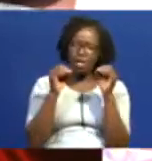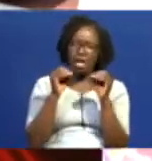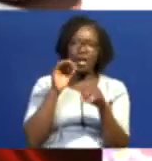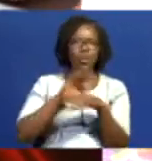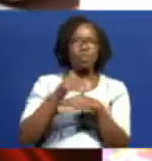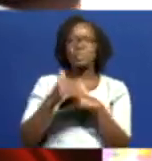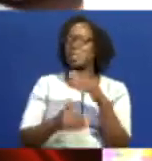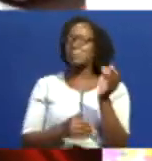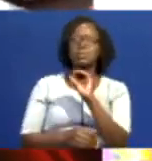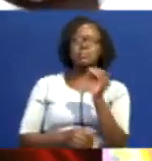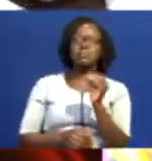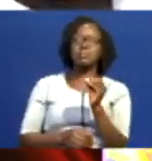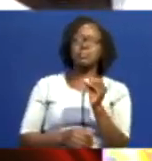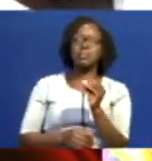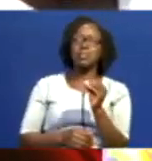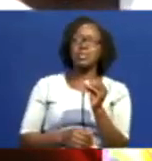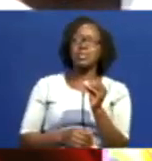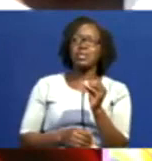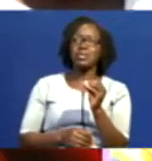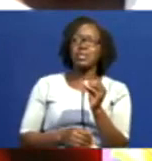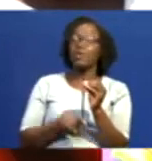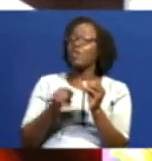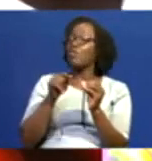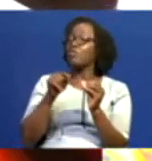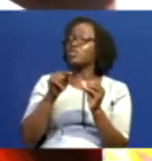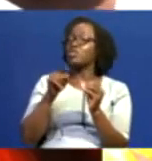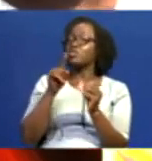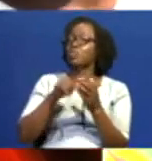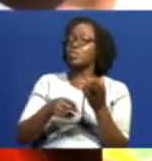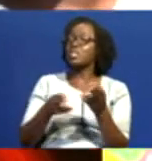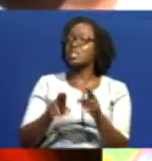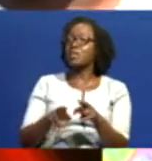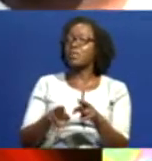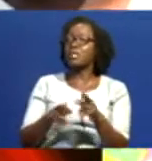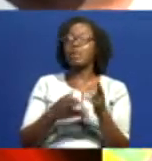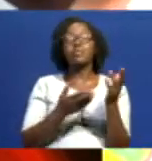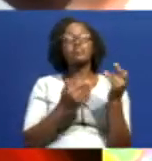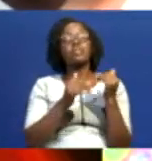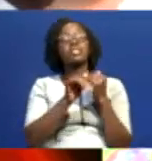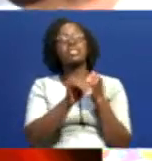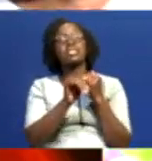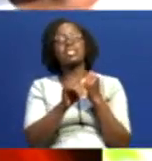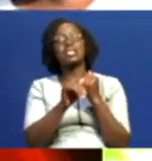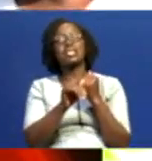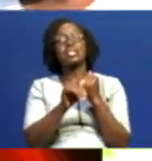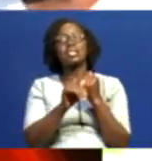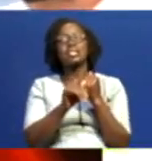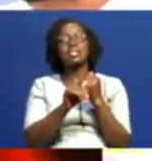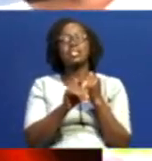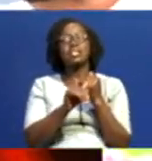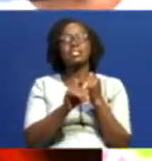neighbors. And we, because of what has happened, I'm just expecting that they should be taken